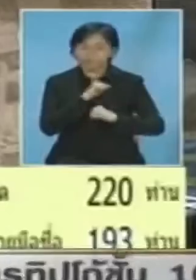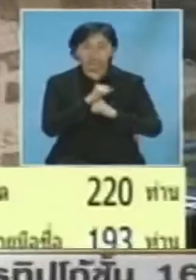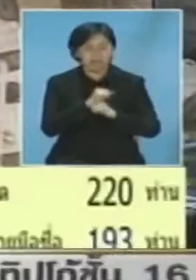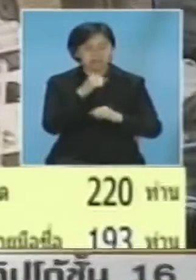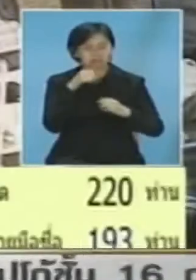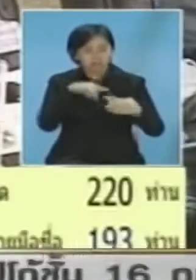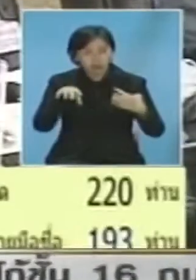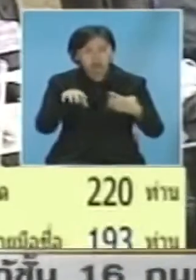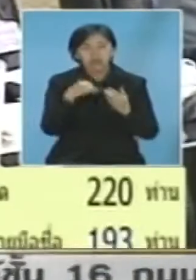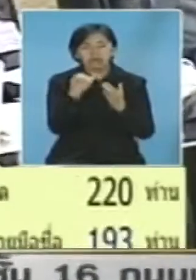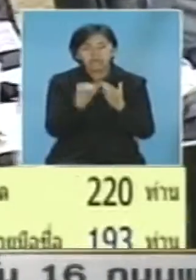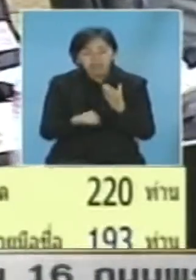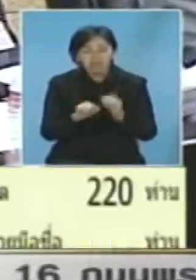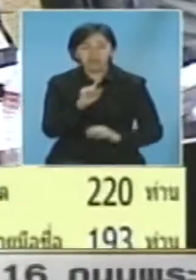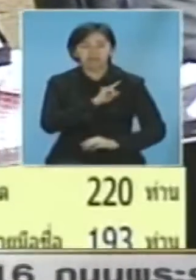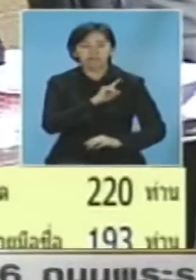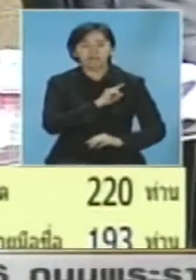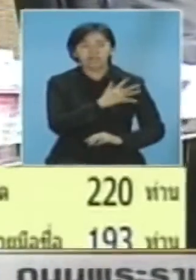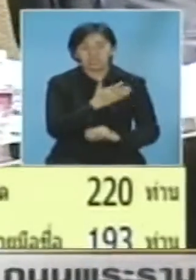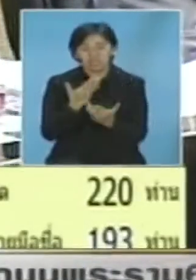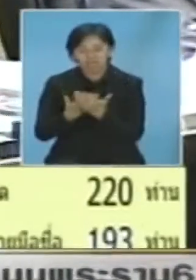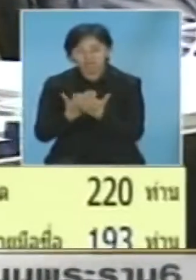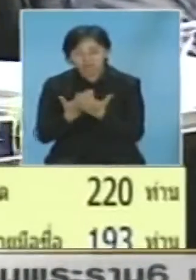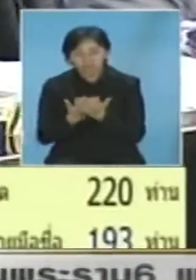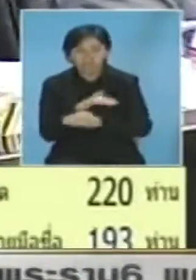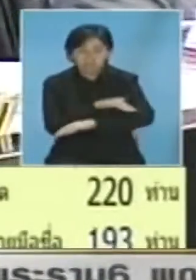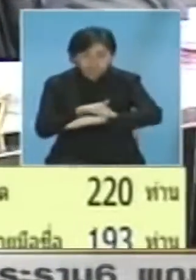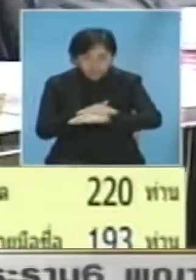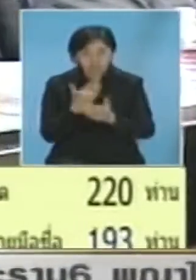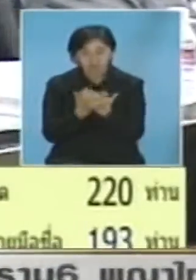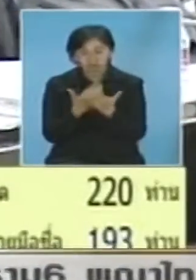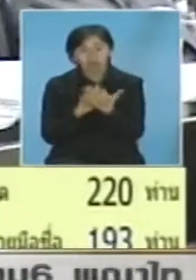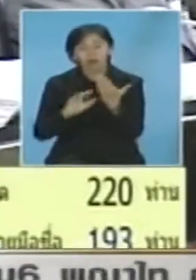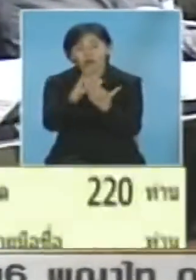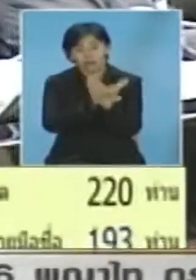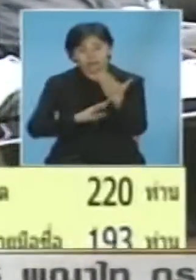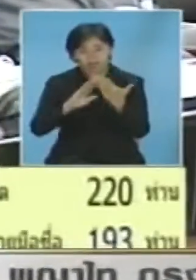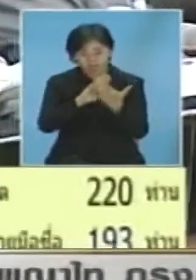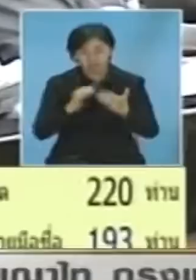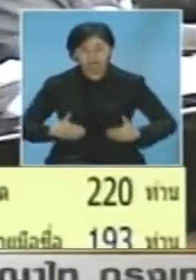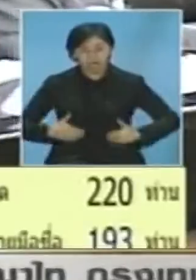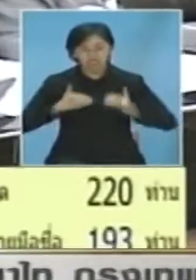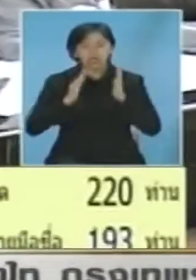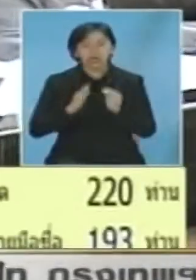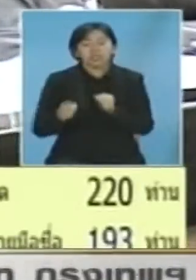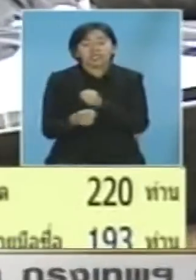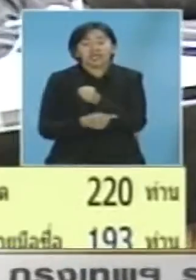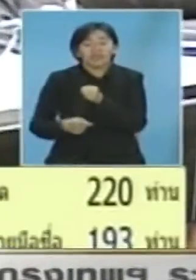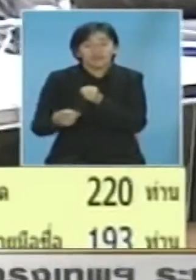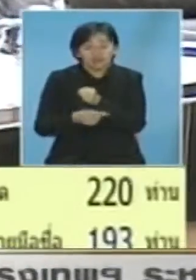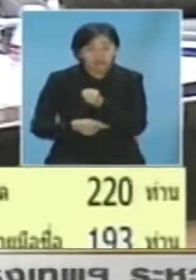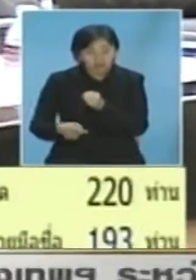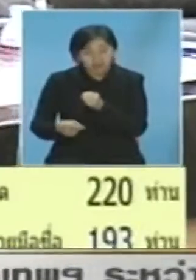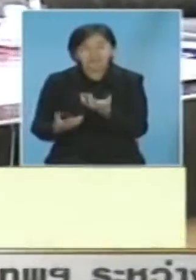ล้วทั้งต่อการเงินการคลังของประเทศทั้งต่อชีวิตชาวนา